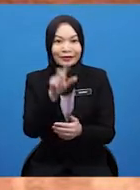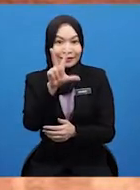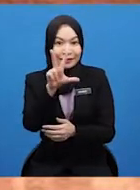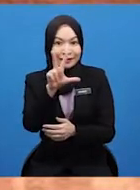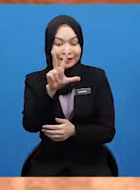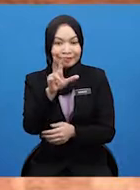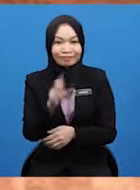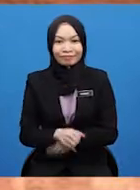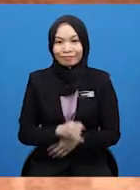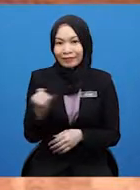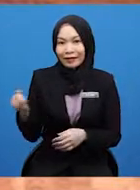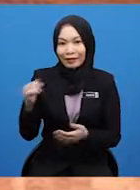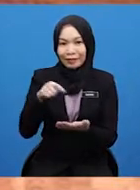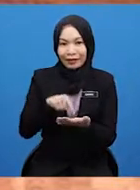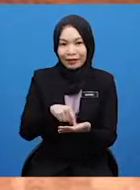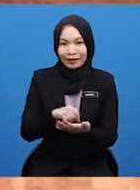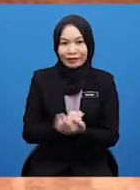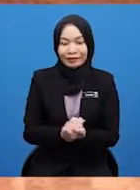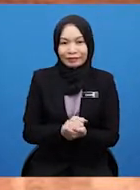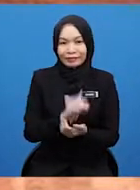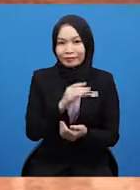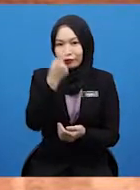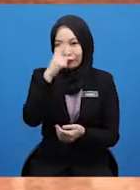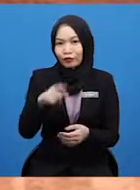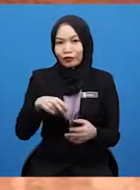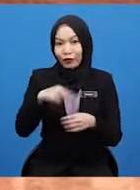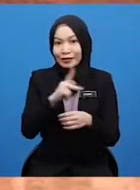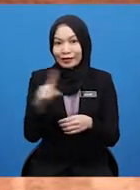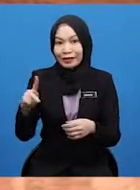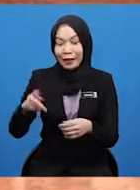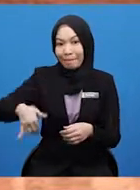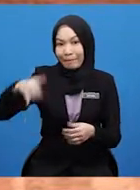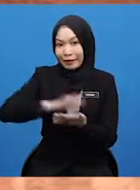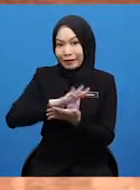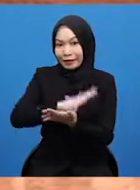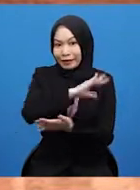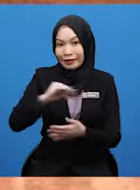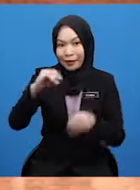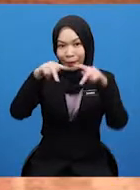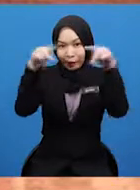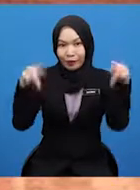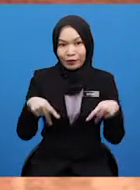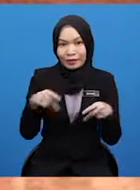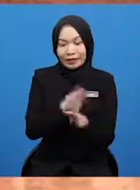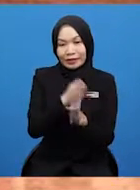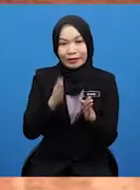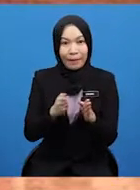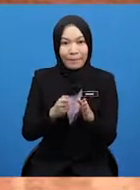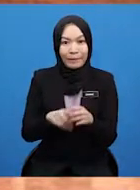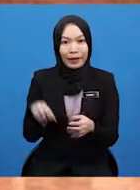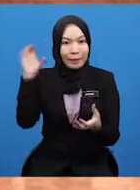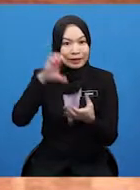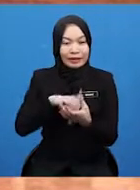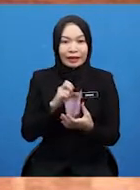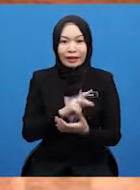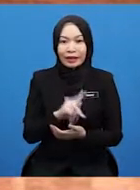dalam penghasilan rekaan beg kertas dan poster, di samping memastikan elemen-elemen penghasilan sebuah beg